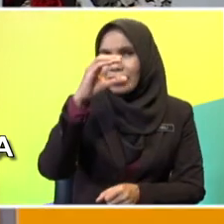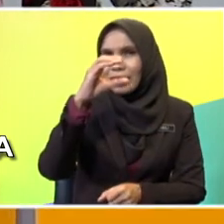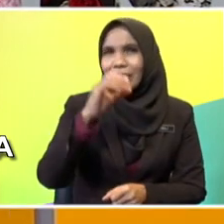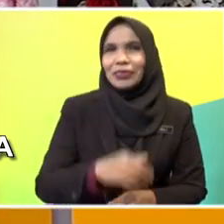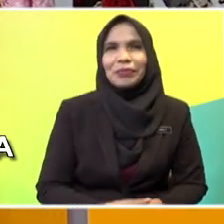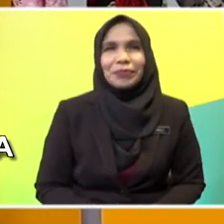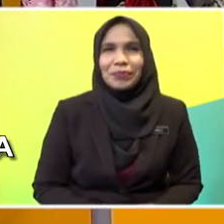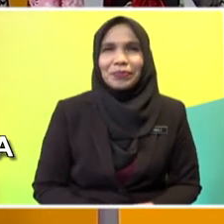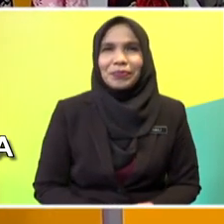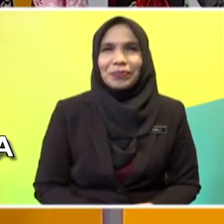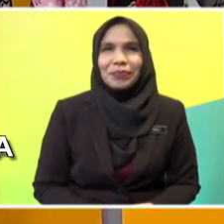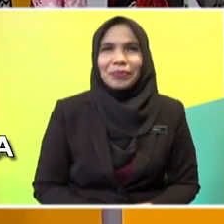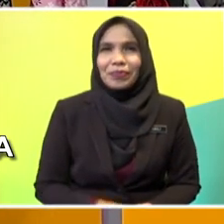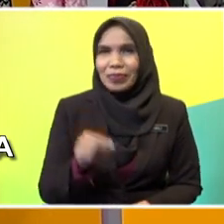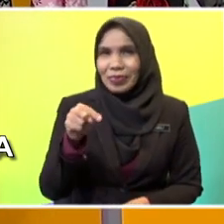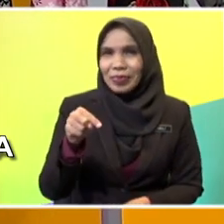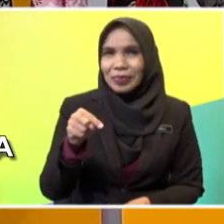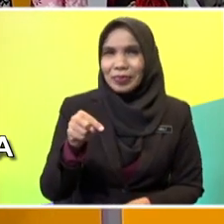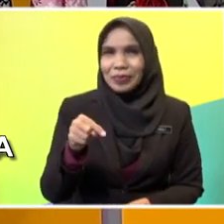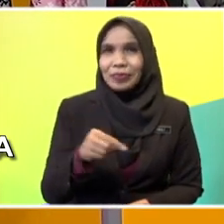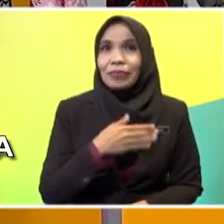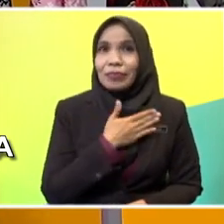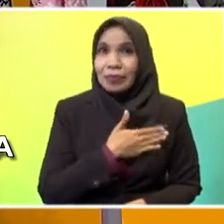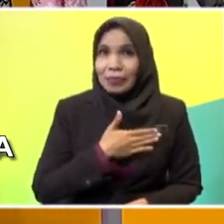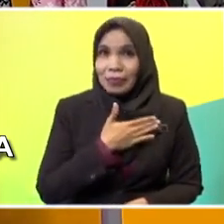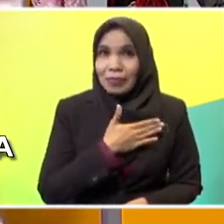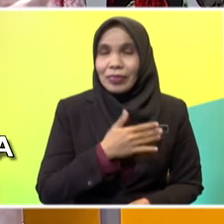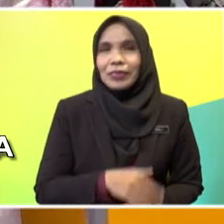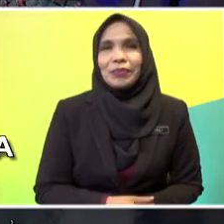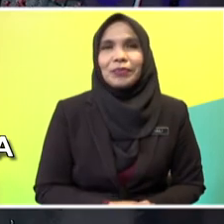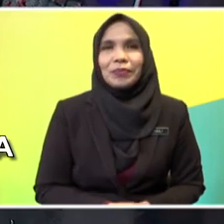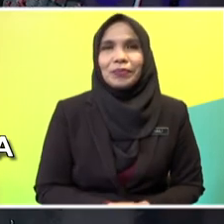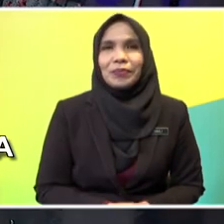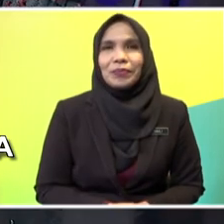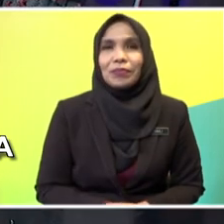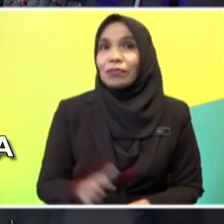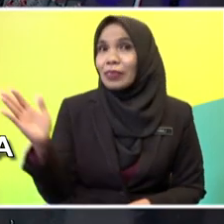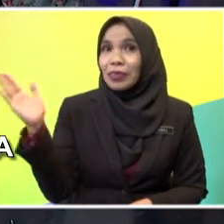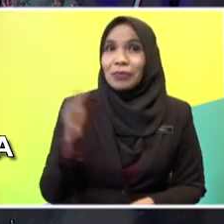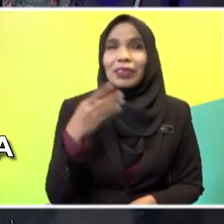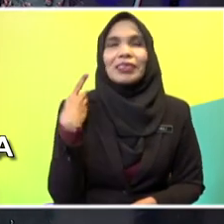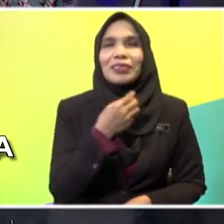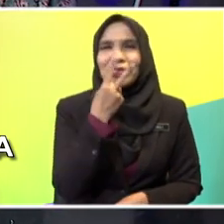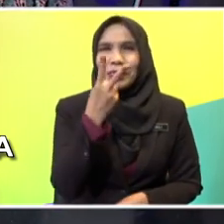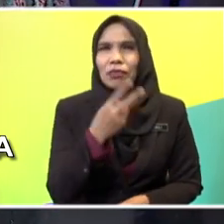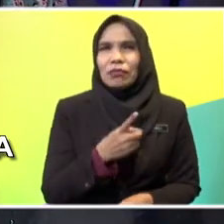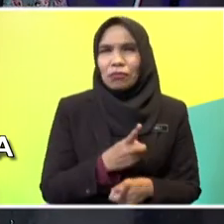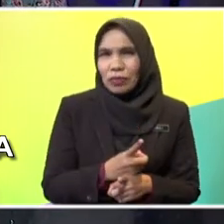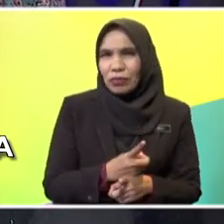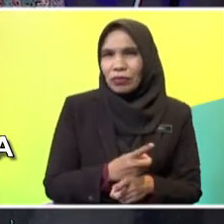Di sini dada. Okey. Okey, mari kita tengok betul ke